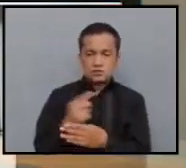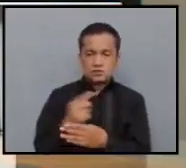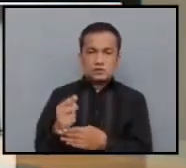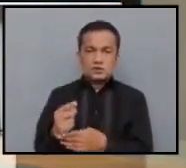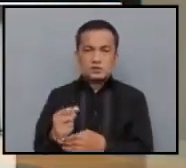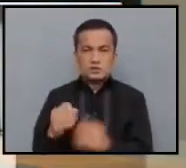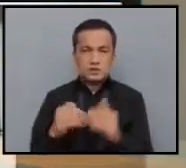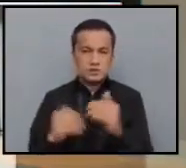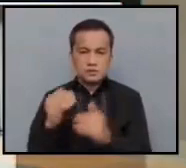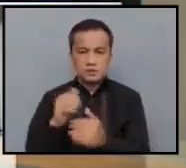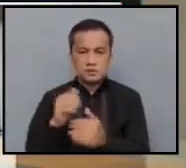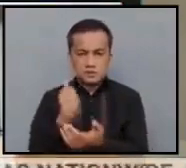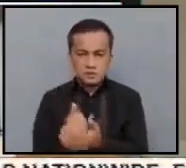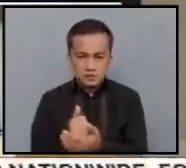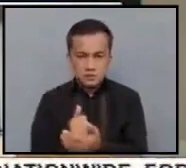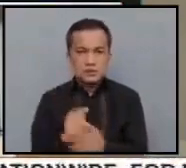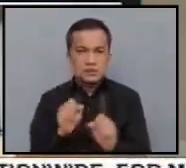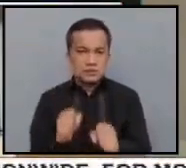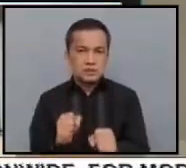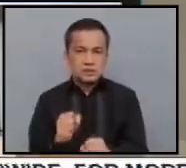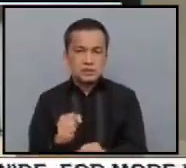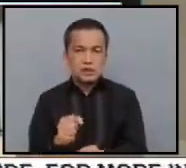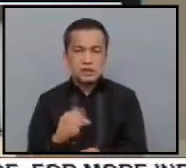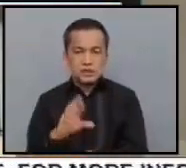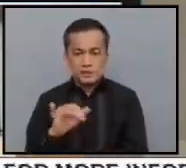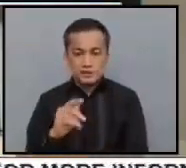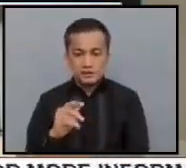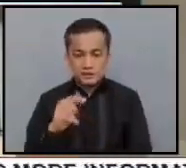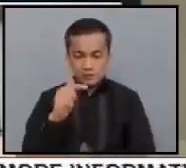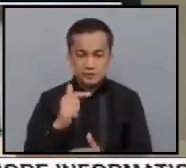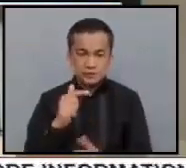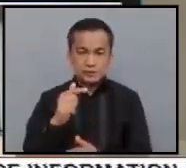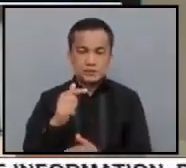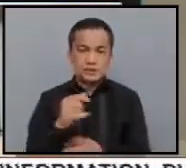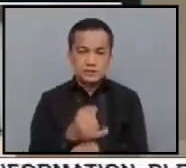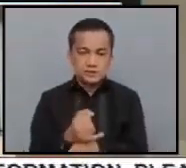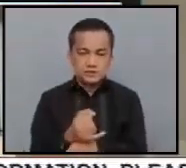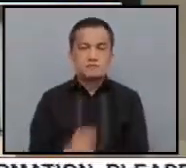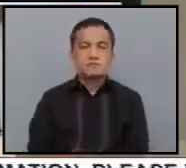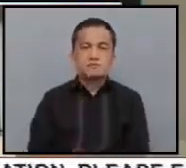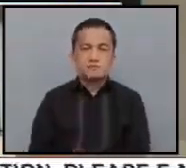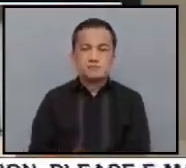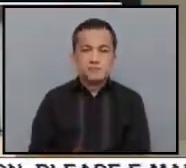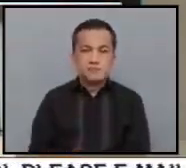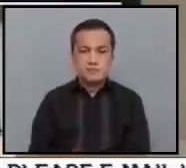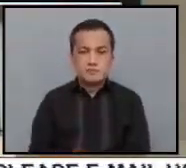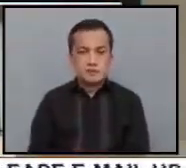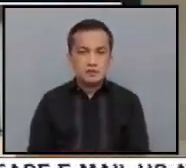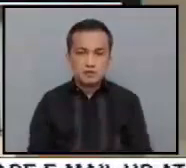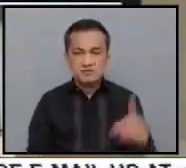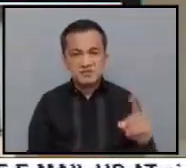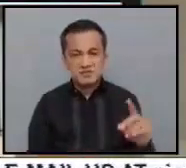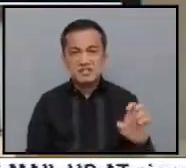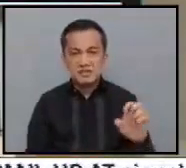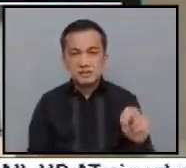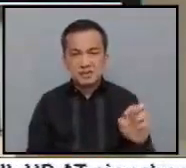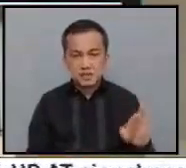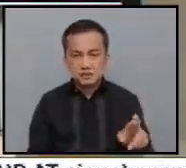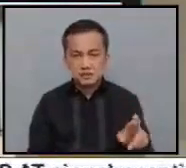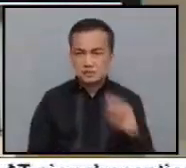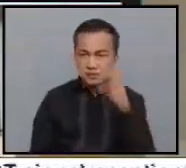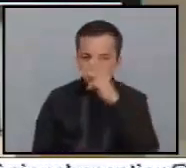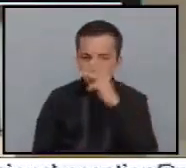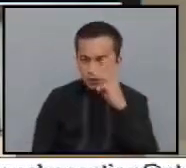itinalagang carrying capacity ng isla. Dahil dyan, ikinaalarma ito ng DNR at pinagpapaliwanag din ang pamalang lokal